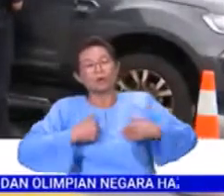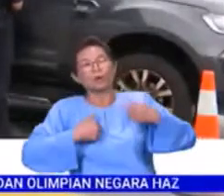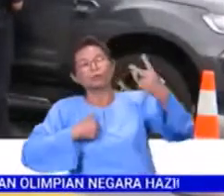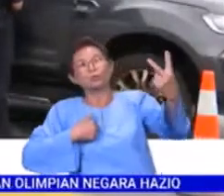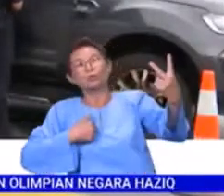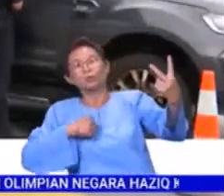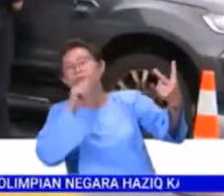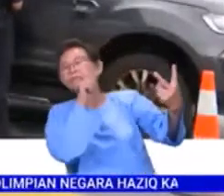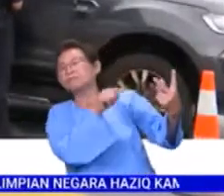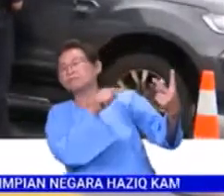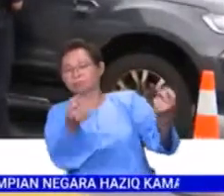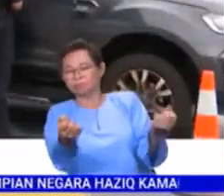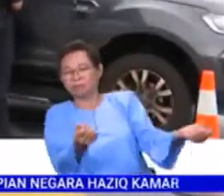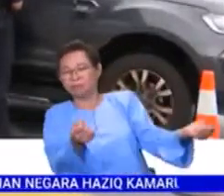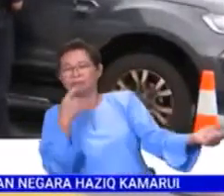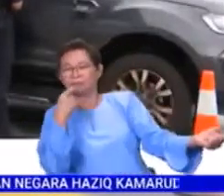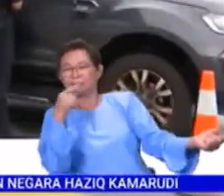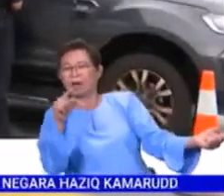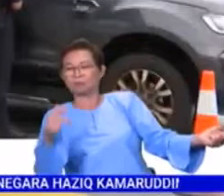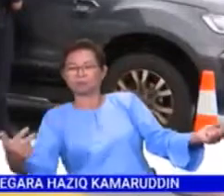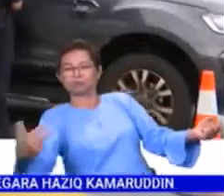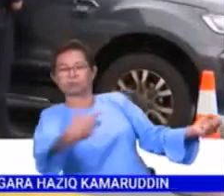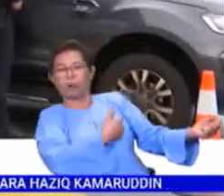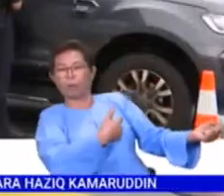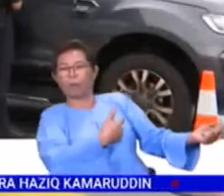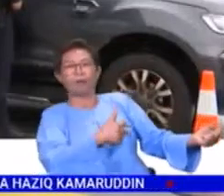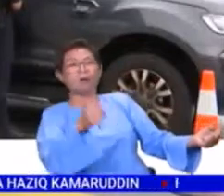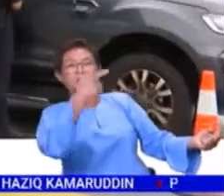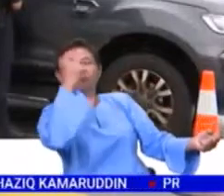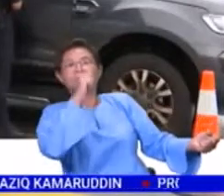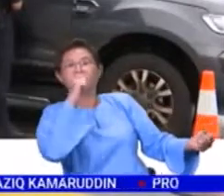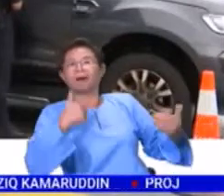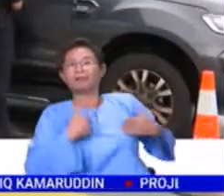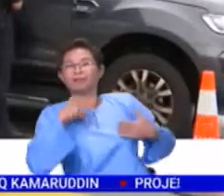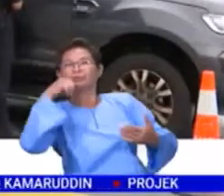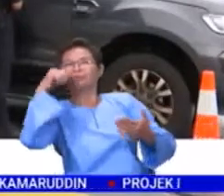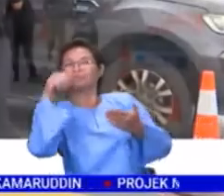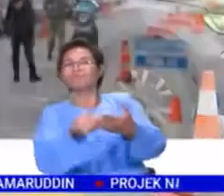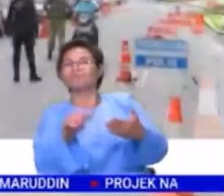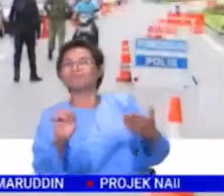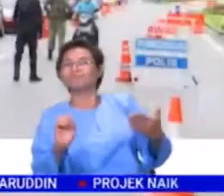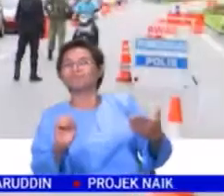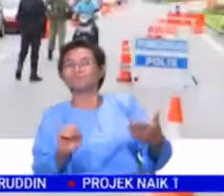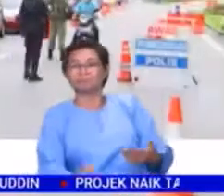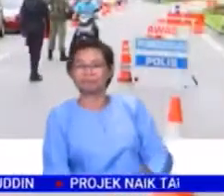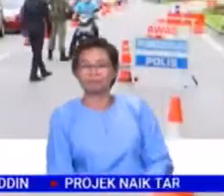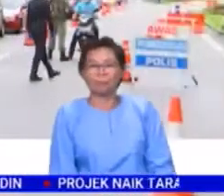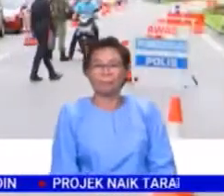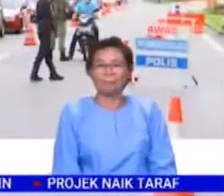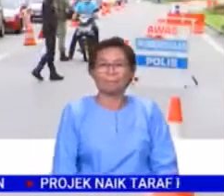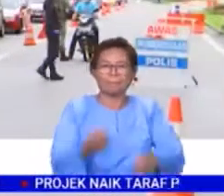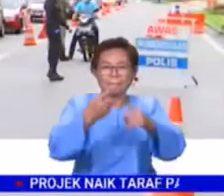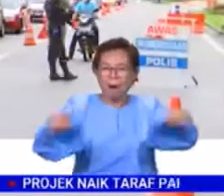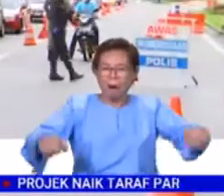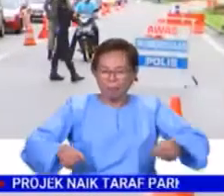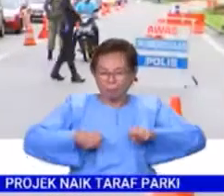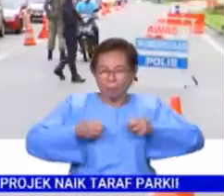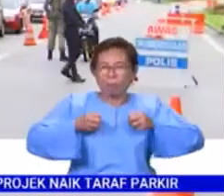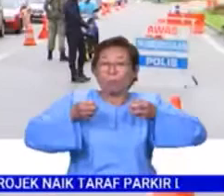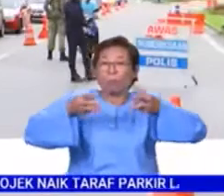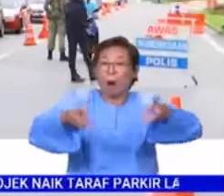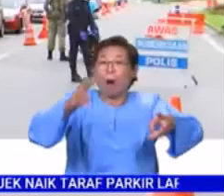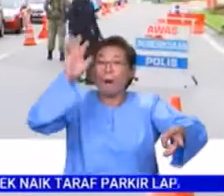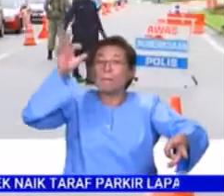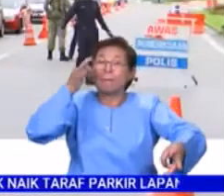buah kenderaan sahaja diarahkan untuk berpatah balik kerana tiada surat kebenaran. Berbeza di Lebuh Raya